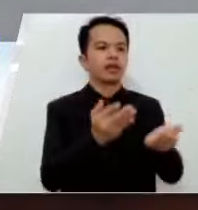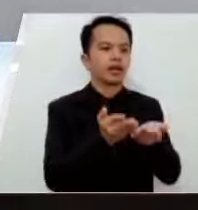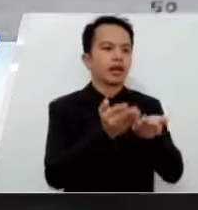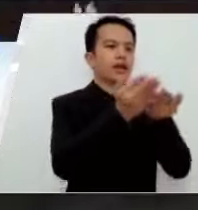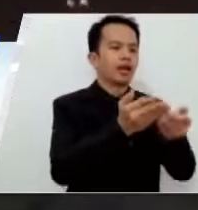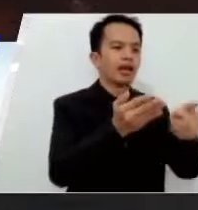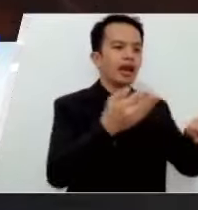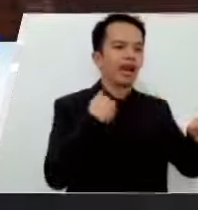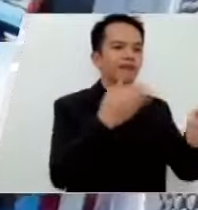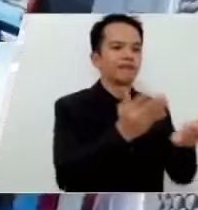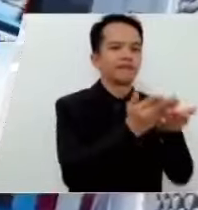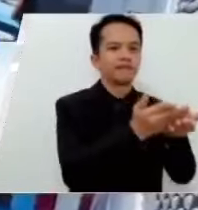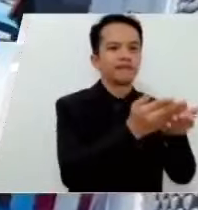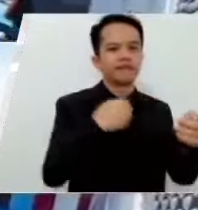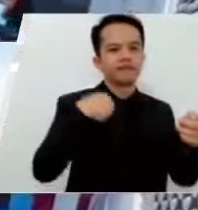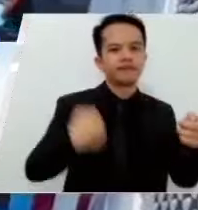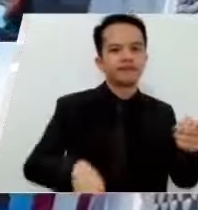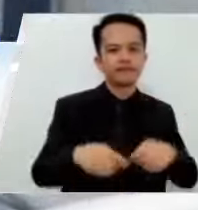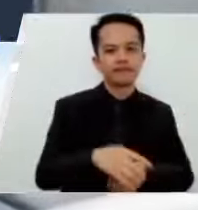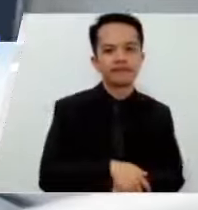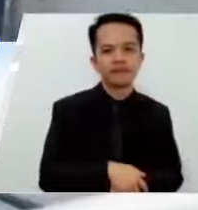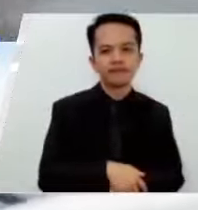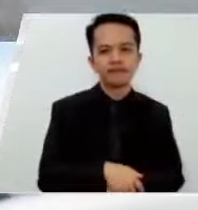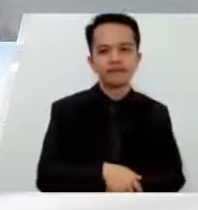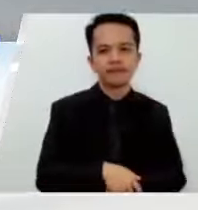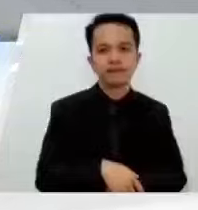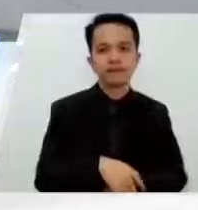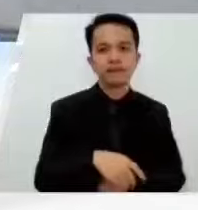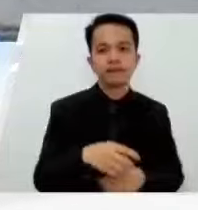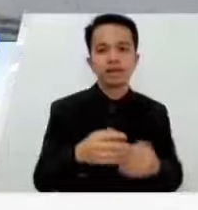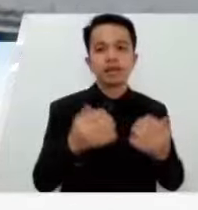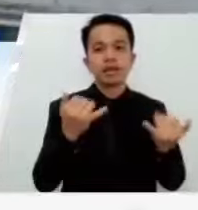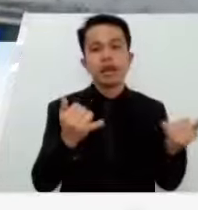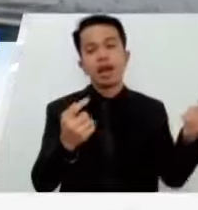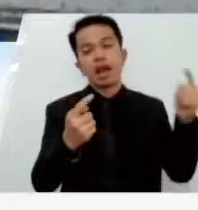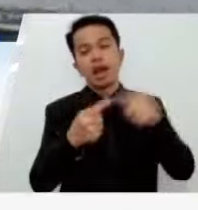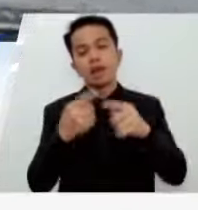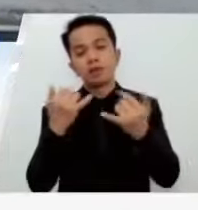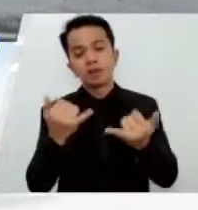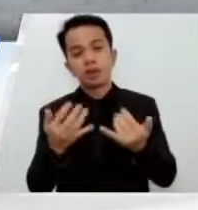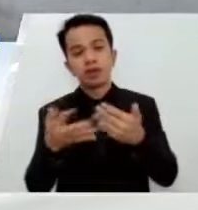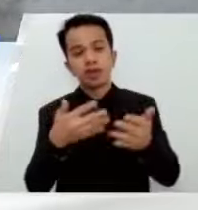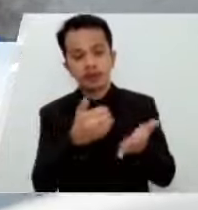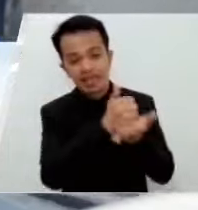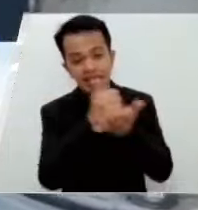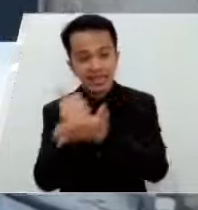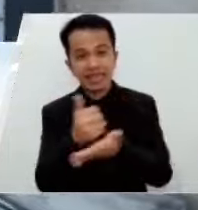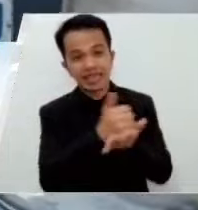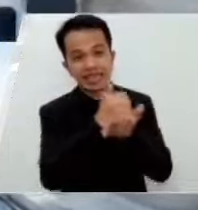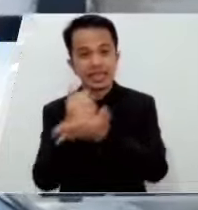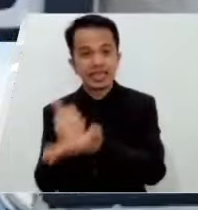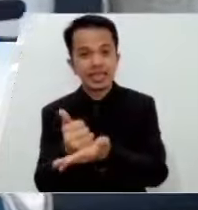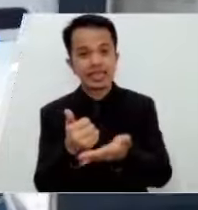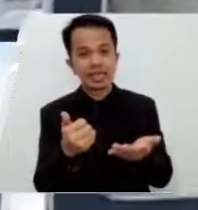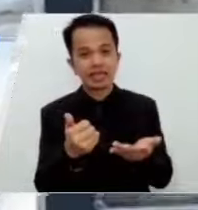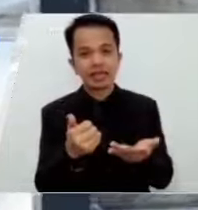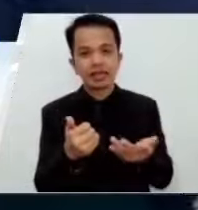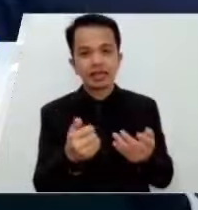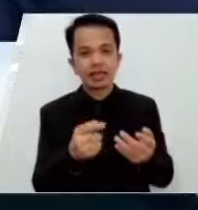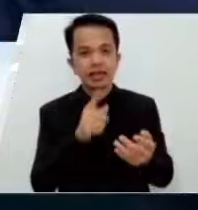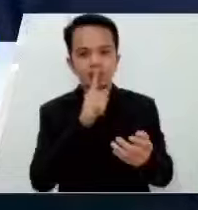ng China. Hanggang sa huli, maging ang pag-rescue sa mga crew ng Unaiza May 4 na lubhang napinsala